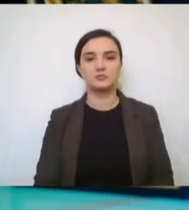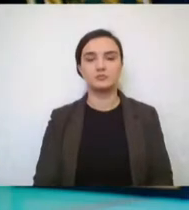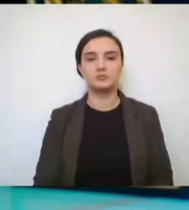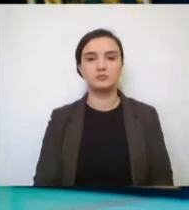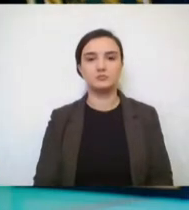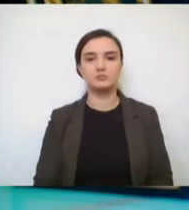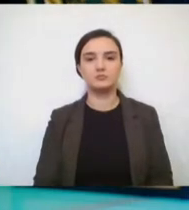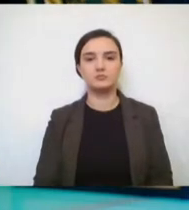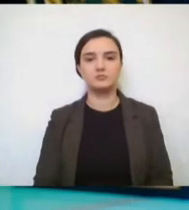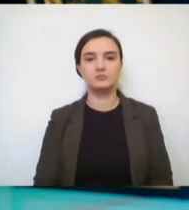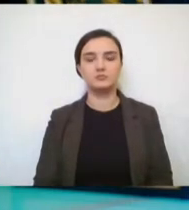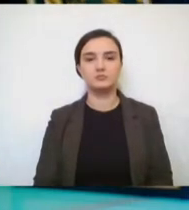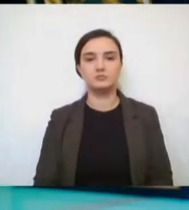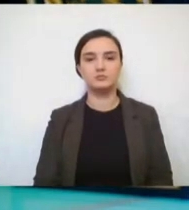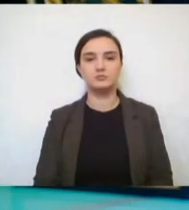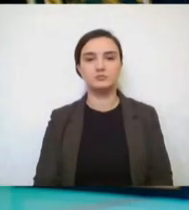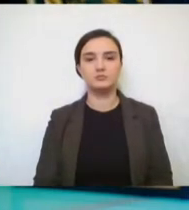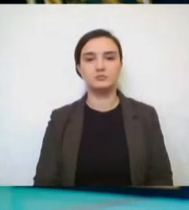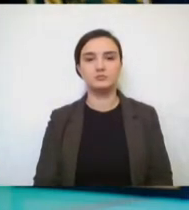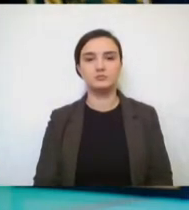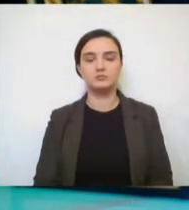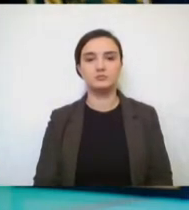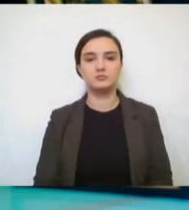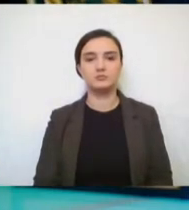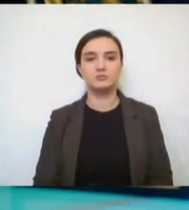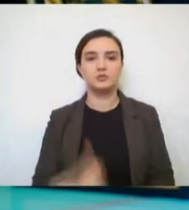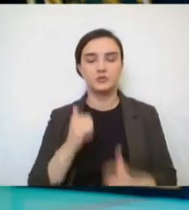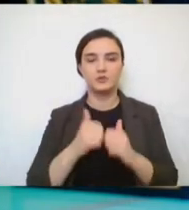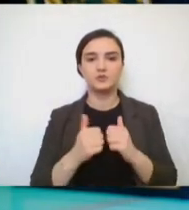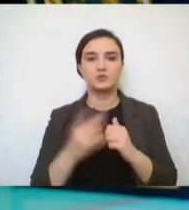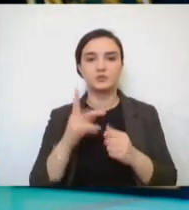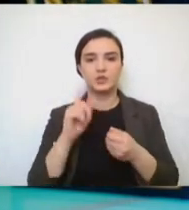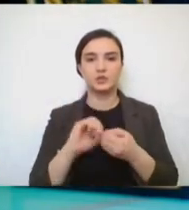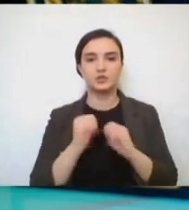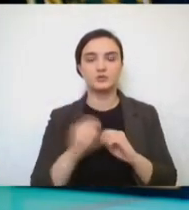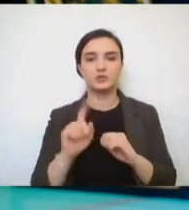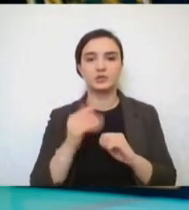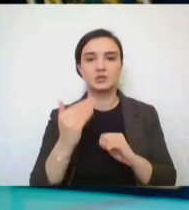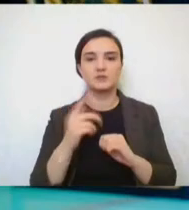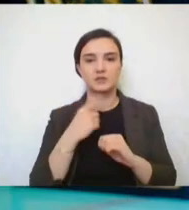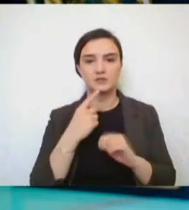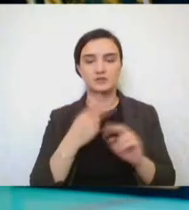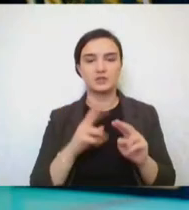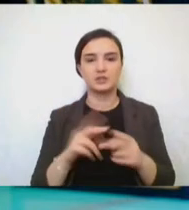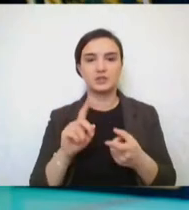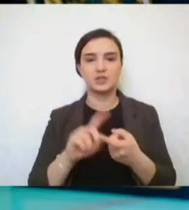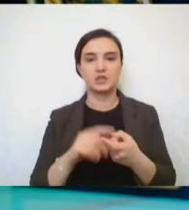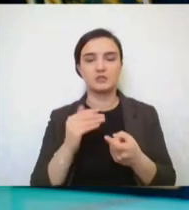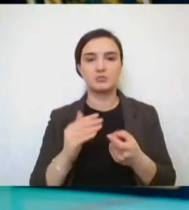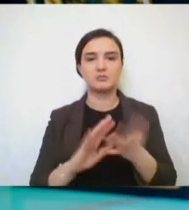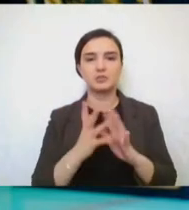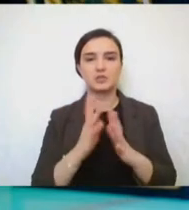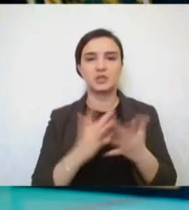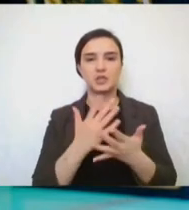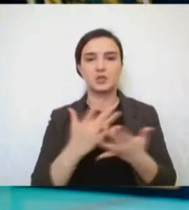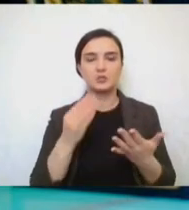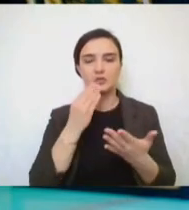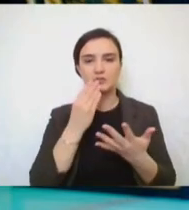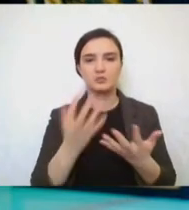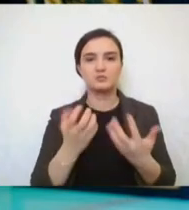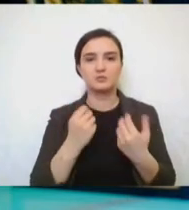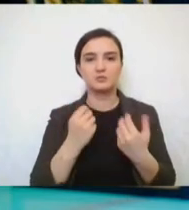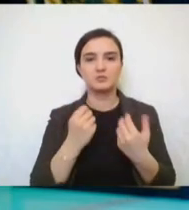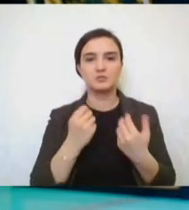უნდა ატარებდეს და ახსოვდეს ის, რაც თქვენ ბრძანეთ. ეს ეხება მცენარეული საკვების ჭარბად მიღებას, თევზეულის